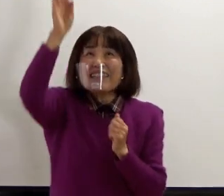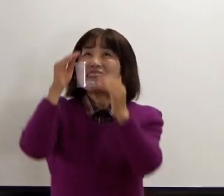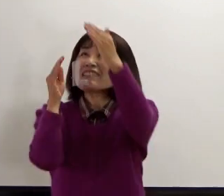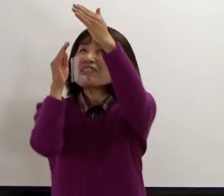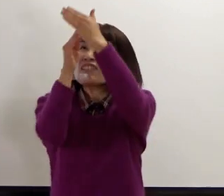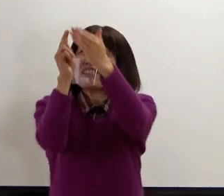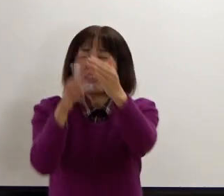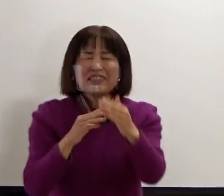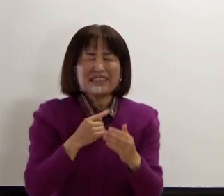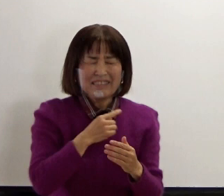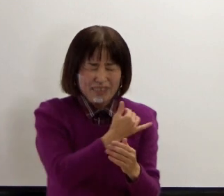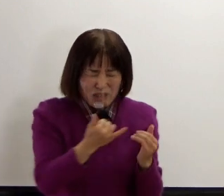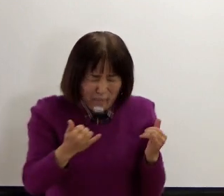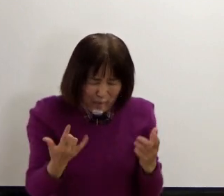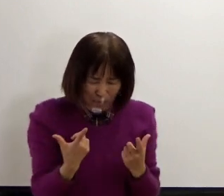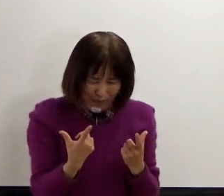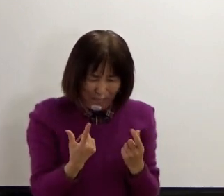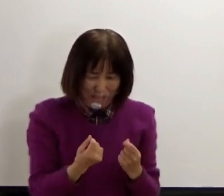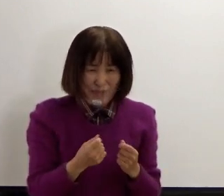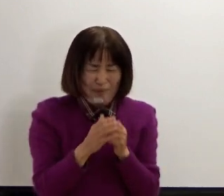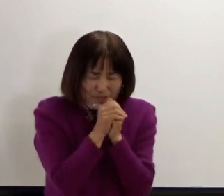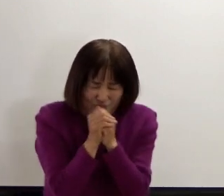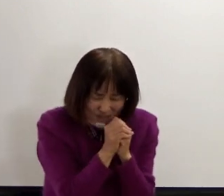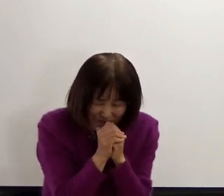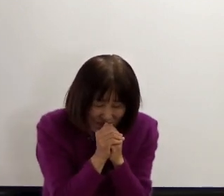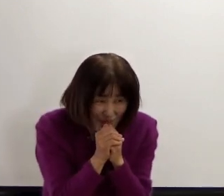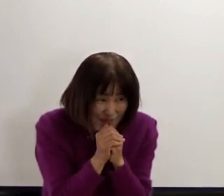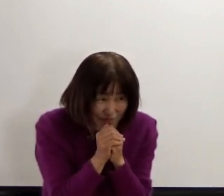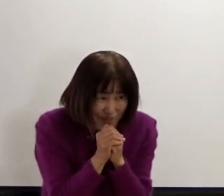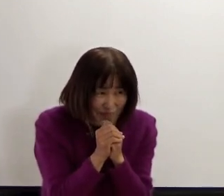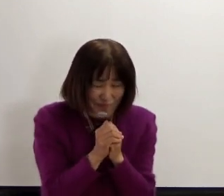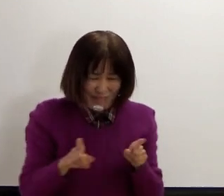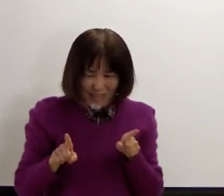ね、かなりちょっとご利益っぽい感じ